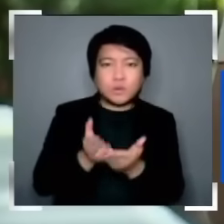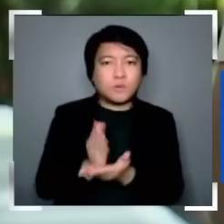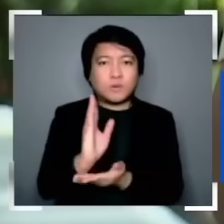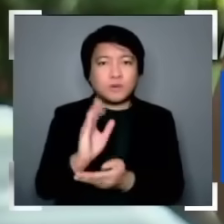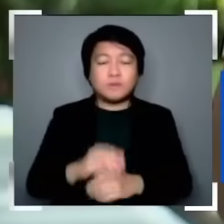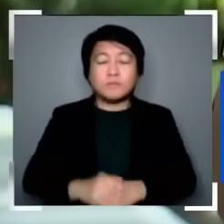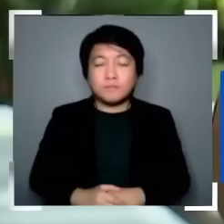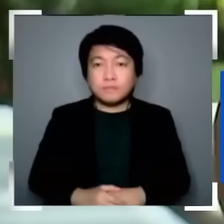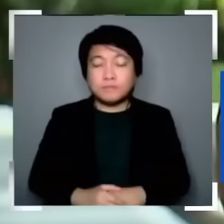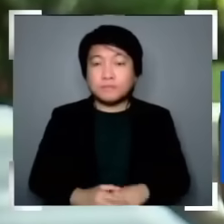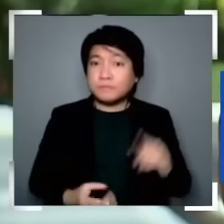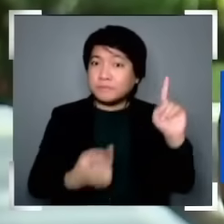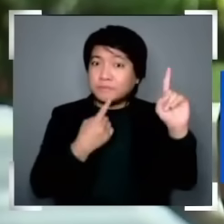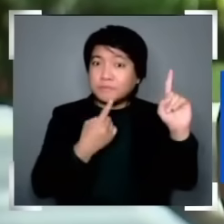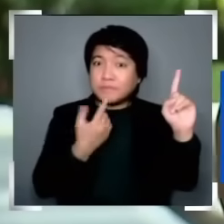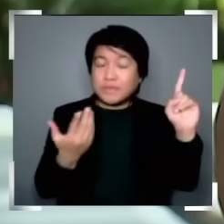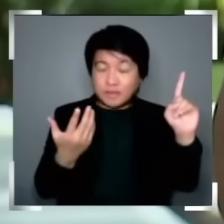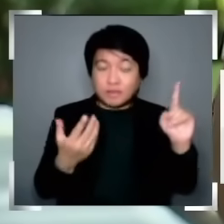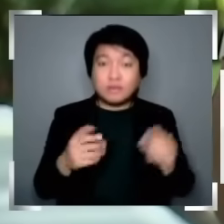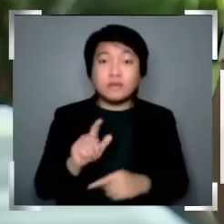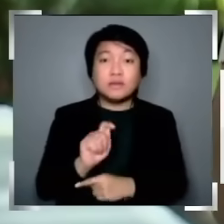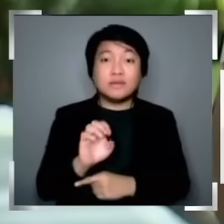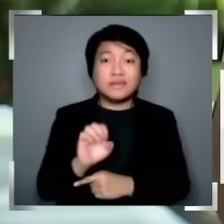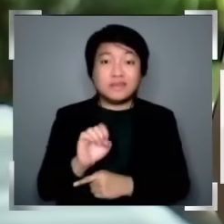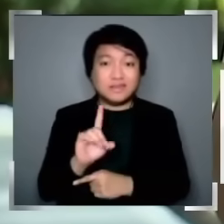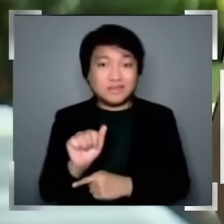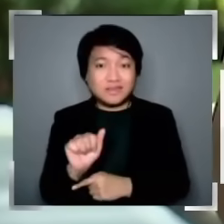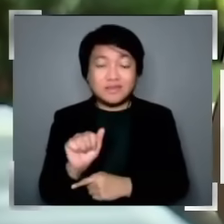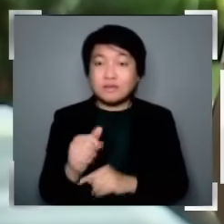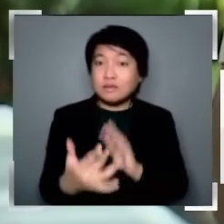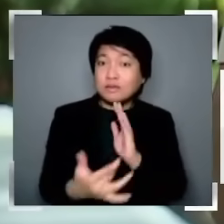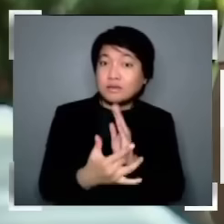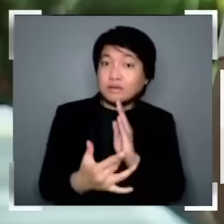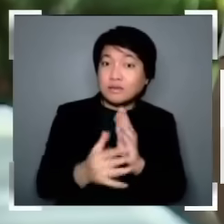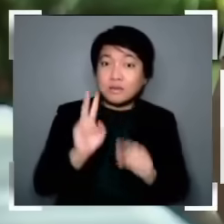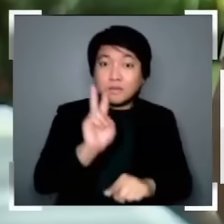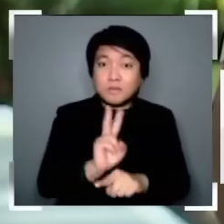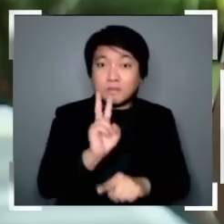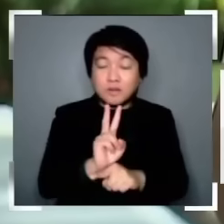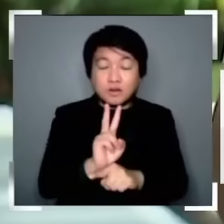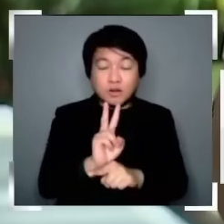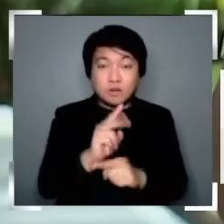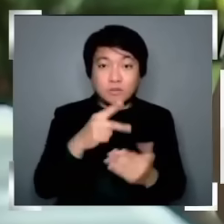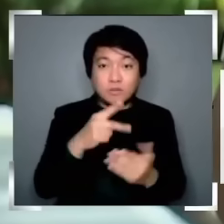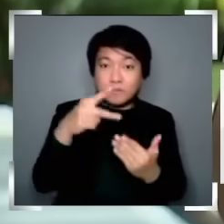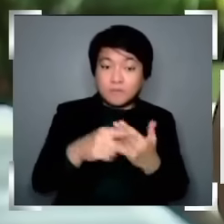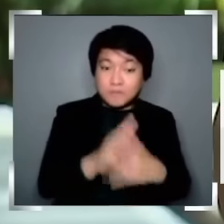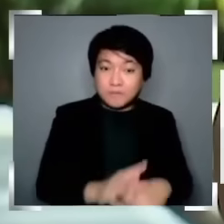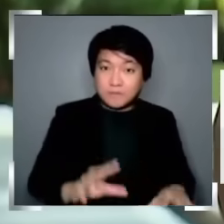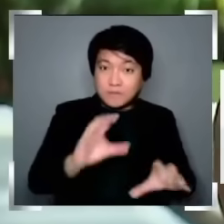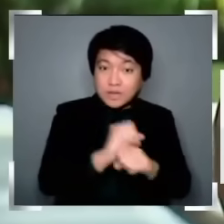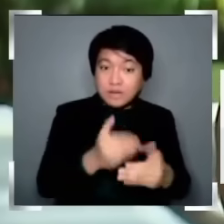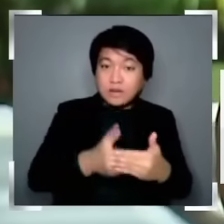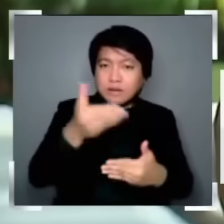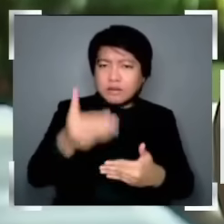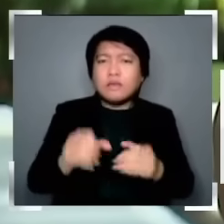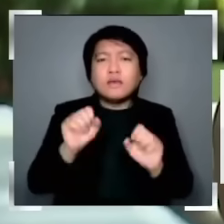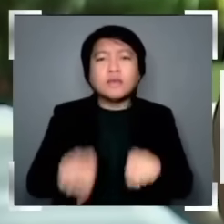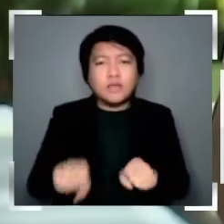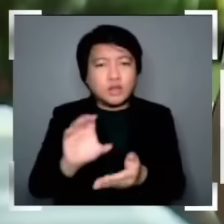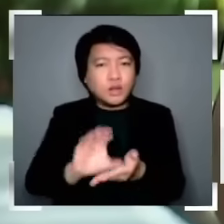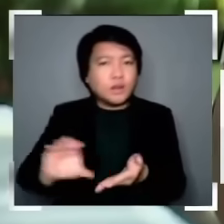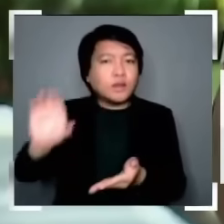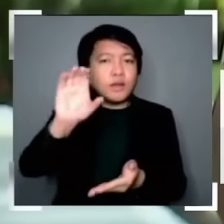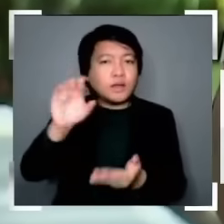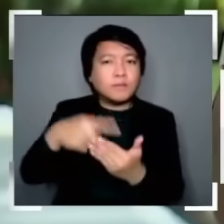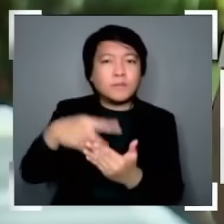ng Technical Vocational Program, maaari pa rin naman daw mag-college sa pamamagitan ng Ladderized Education Program para